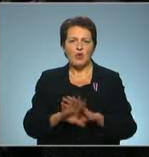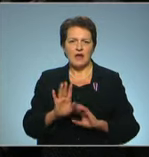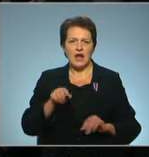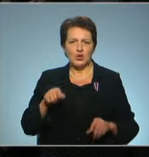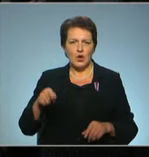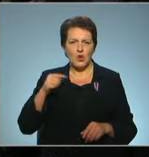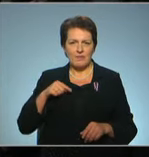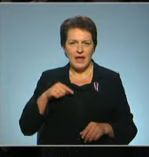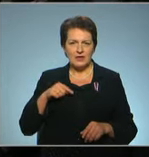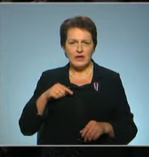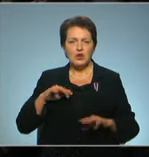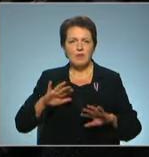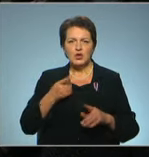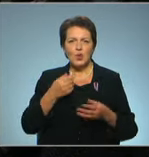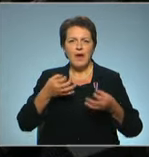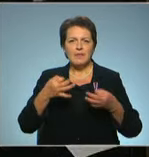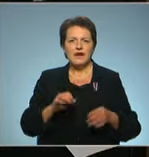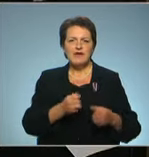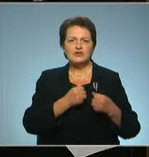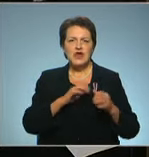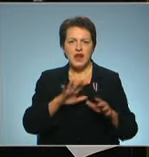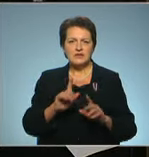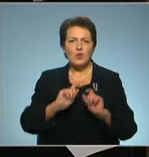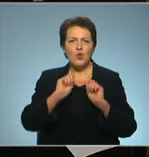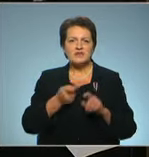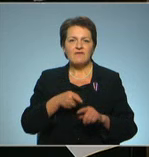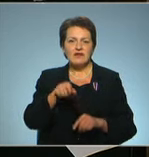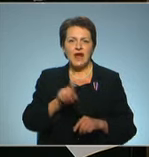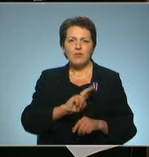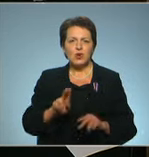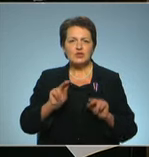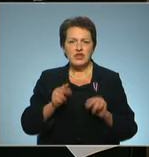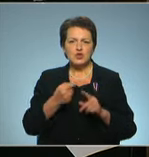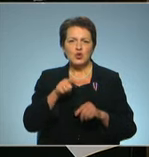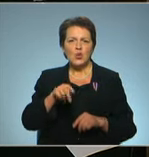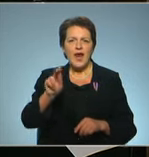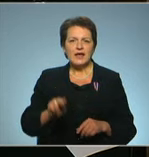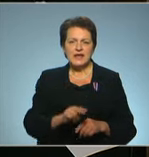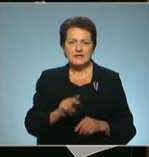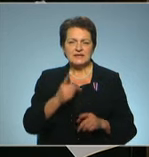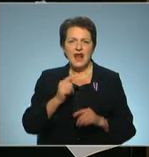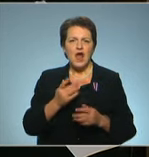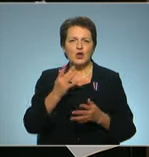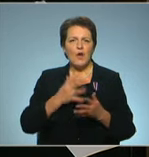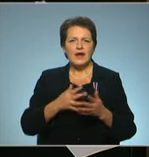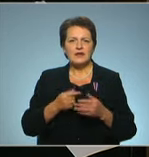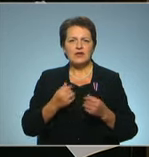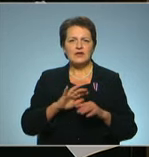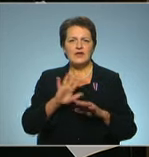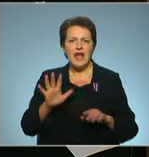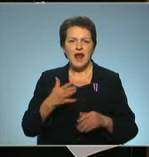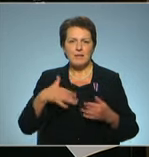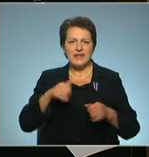nopelnītu, bet no brīvas žēlastības uzdāvina tam, kurš tic un to kristīts, lai norēķina dienā mēs Dieva